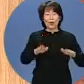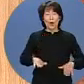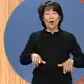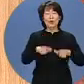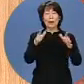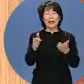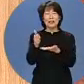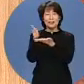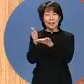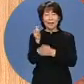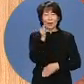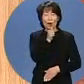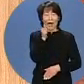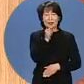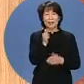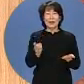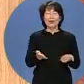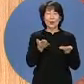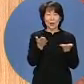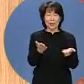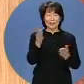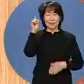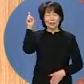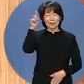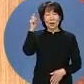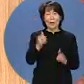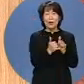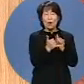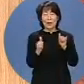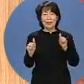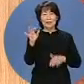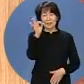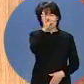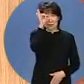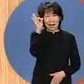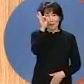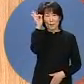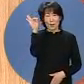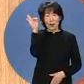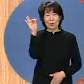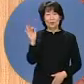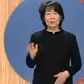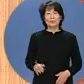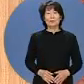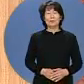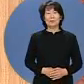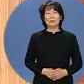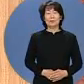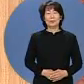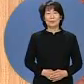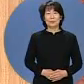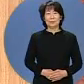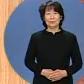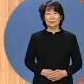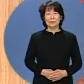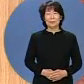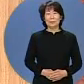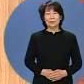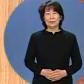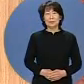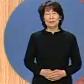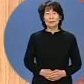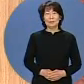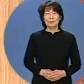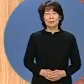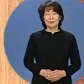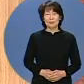案内でお送りしている生駒歴史探訪、今回は大和でも有数の共同墓地越山